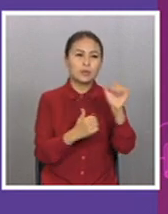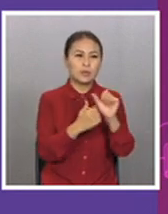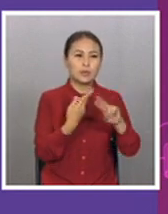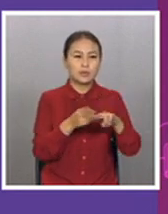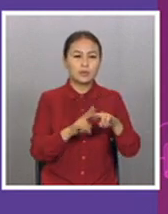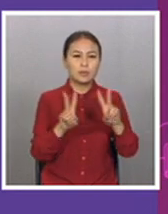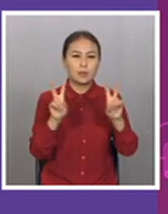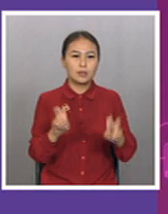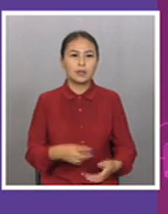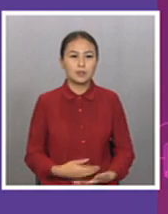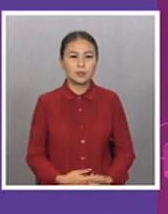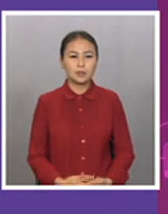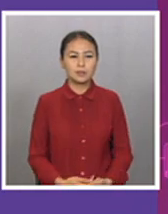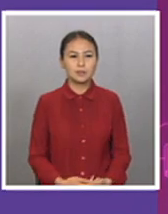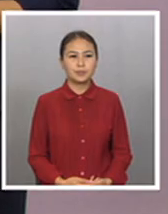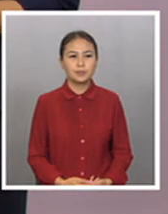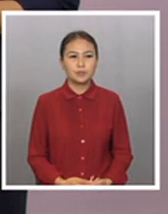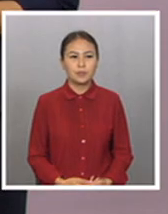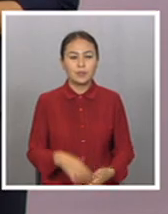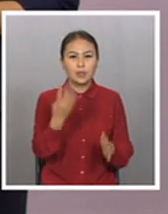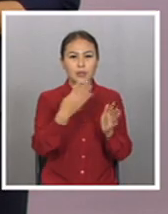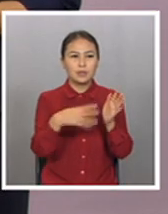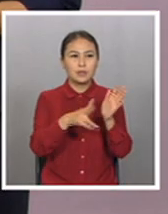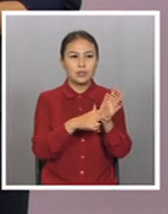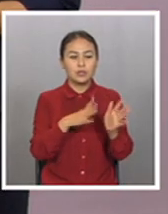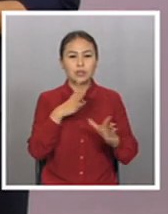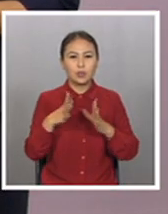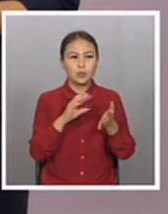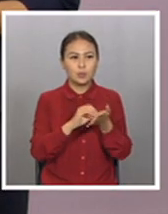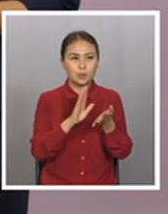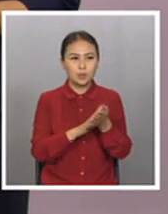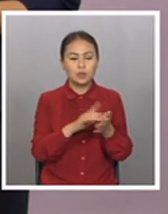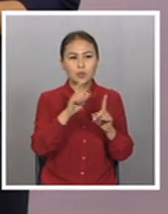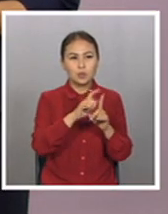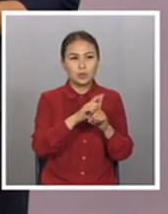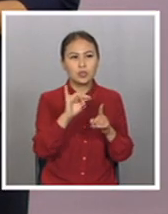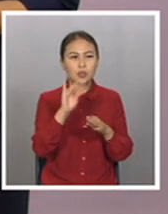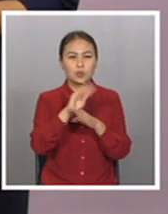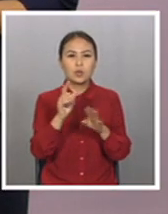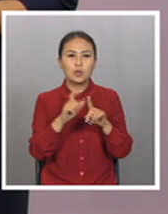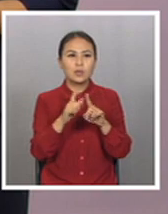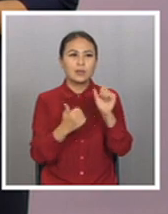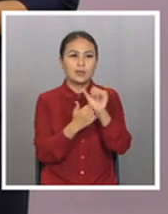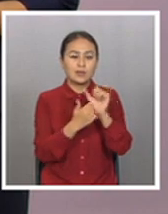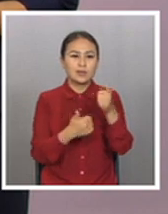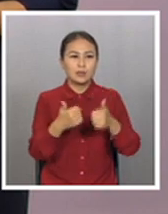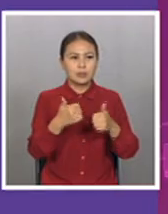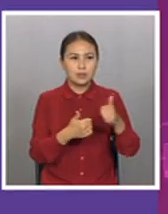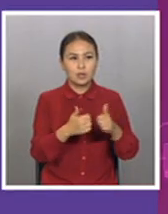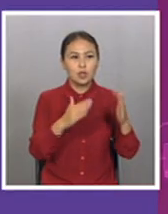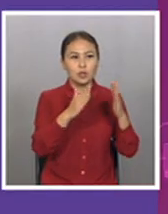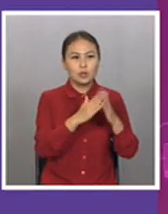сөз тіркесі дейміз. 48-ші жаттығу. Сөз және сөз тіркестерін